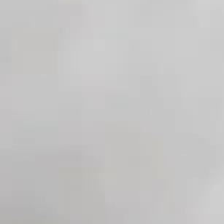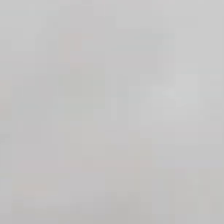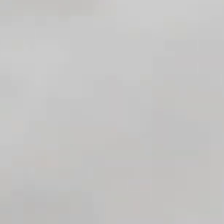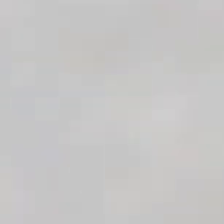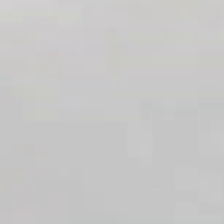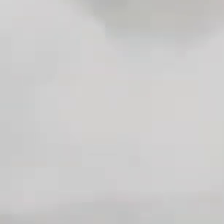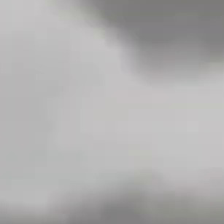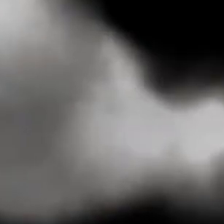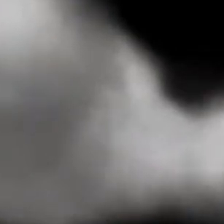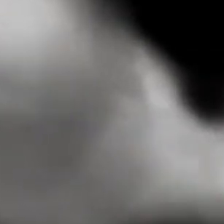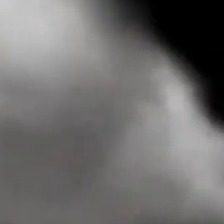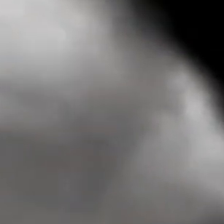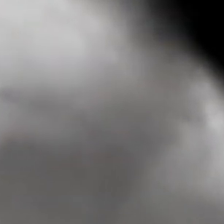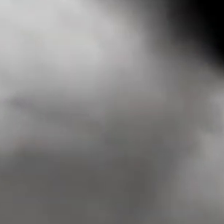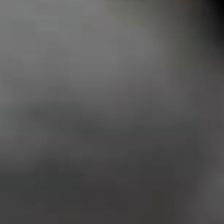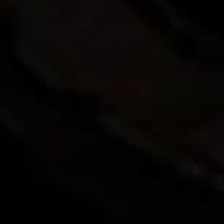semana onyarazwa